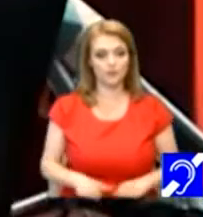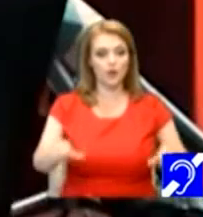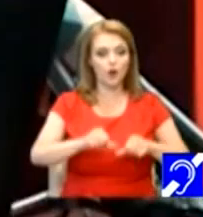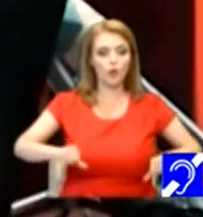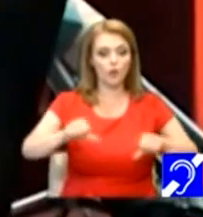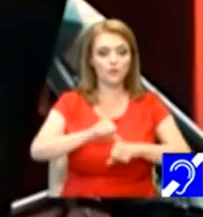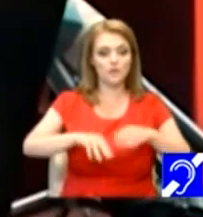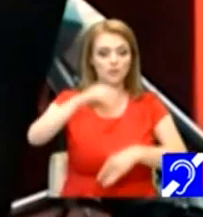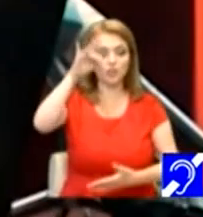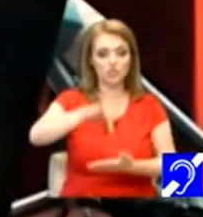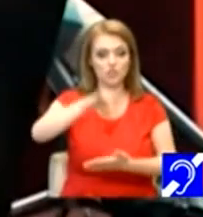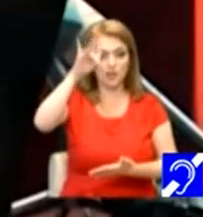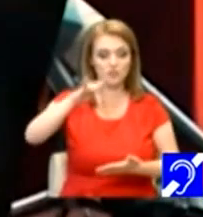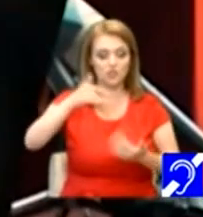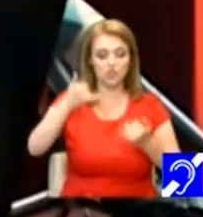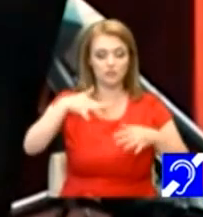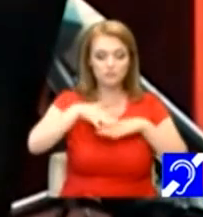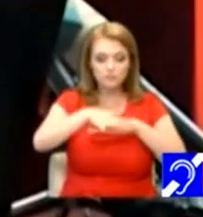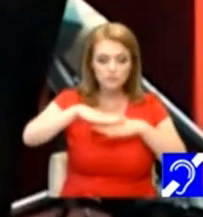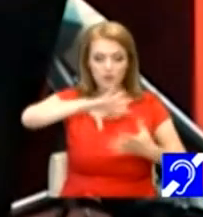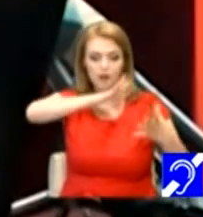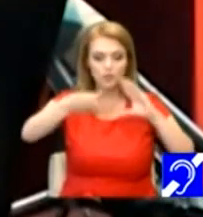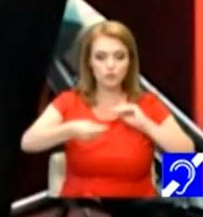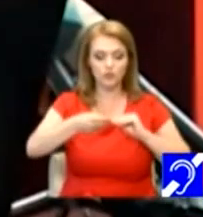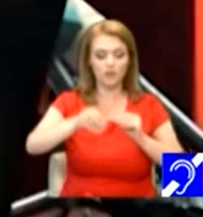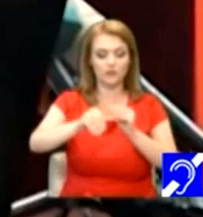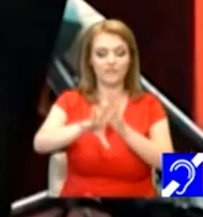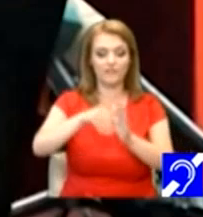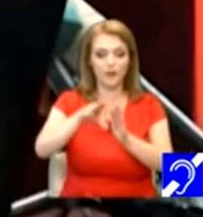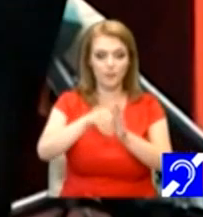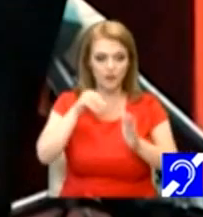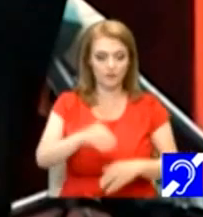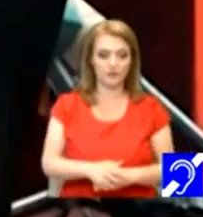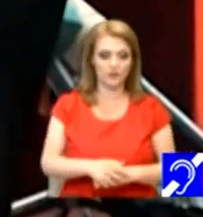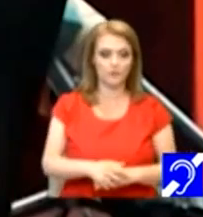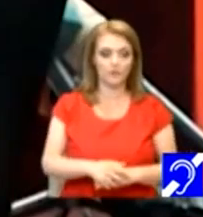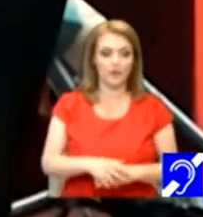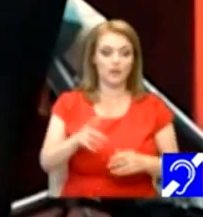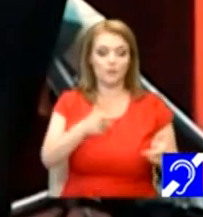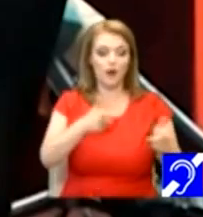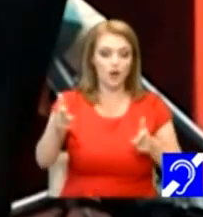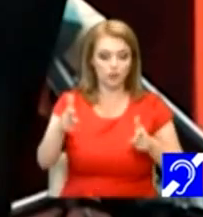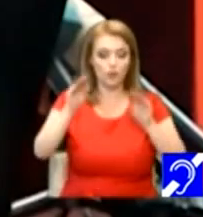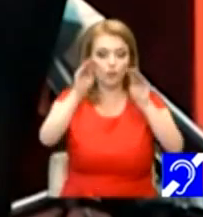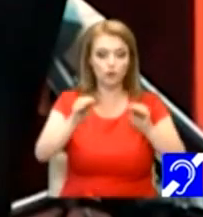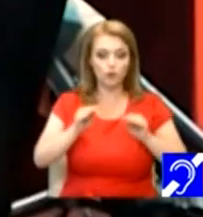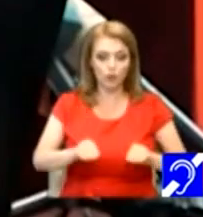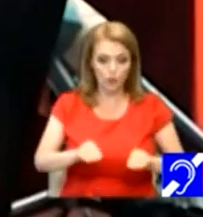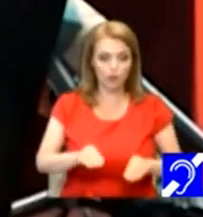Comisia Electorală Centrală totalizează rezultatele alegerilor parlamentare prin întocmirea unui proces verbal prin